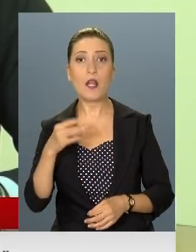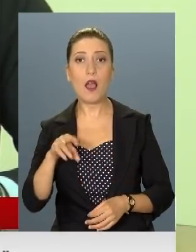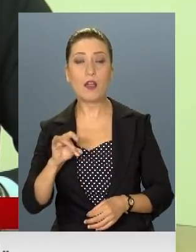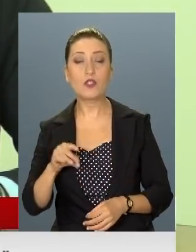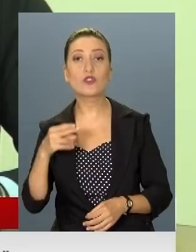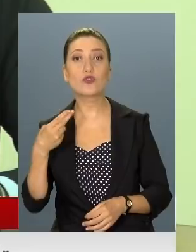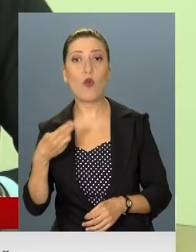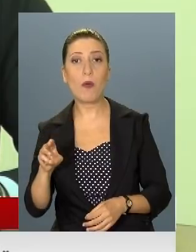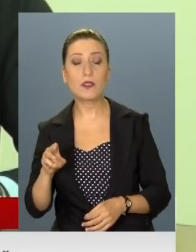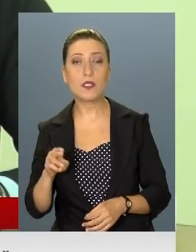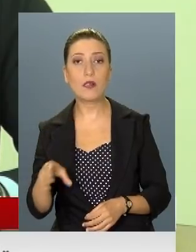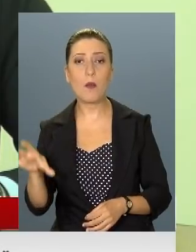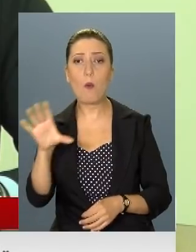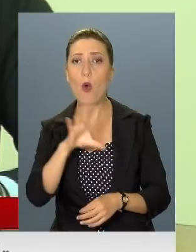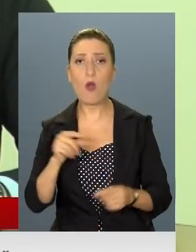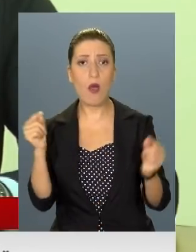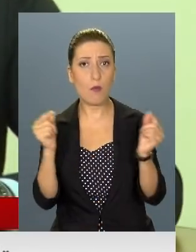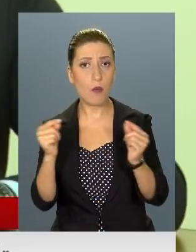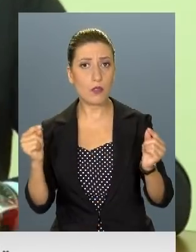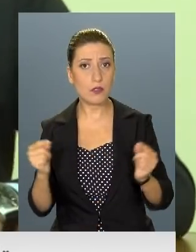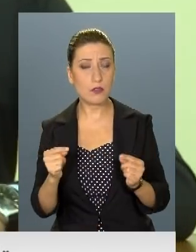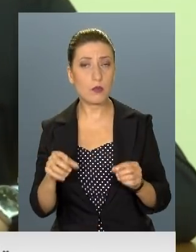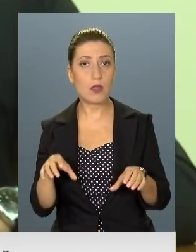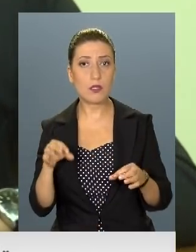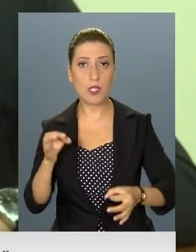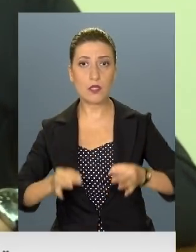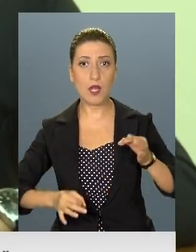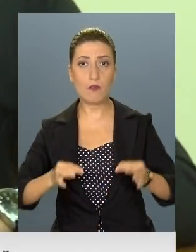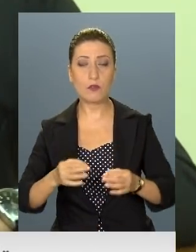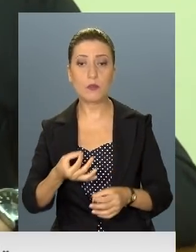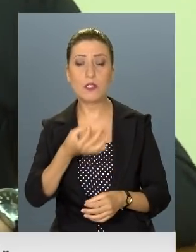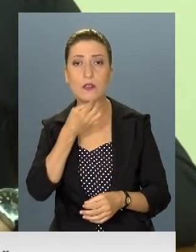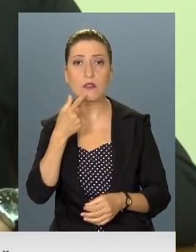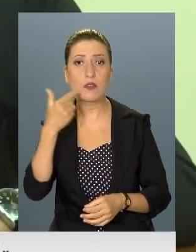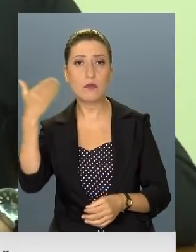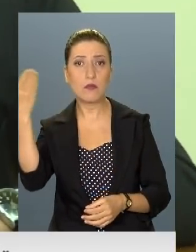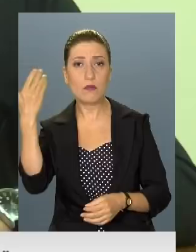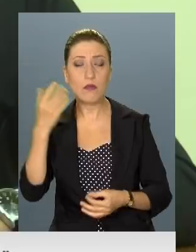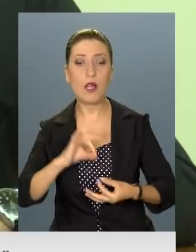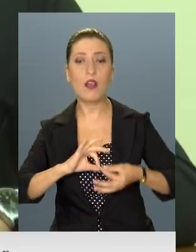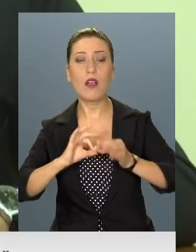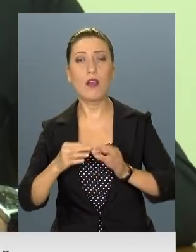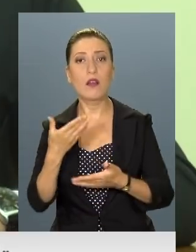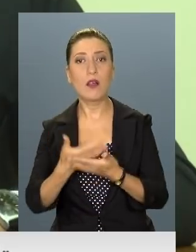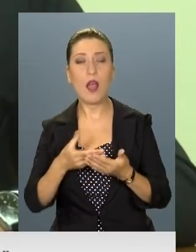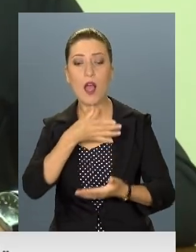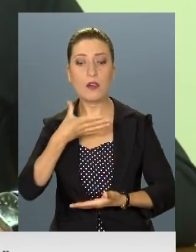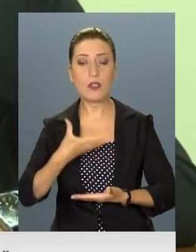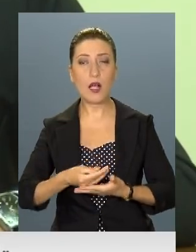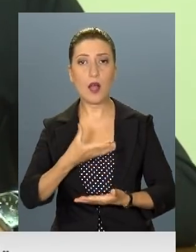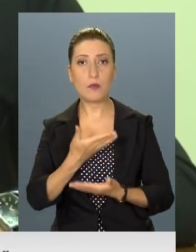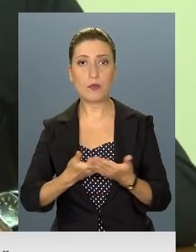բոլոր չափանիշներով այսօր համարվում է դատավոր, և ցանկացած մեկնաբանություն, անհատական